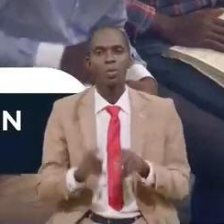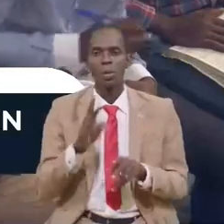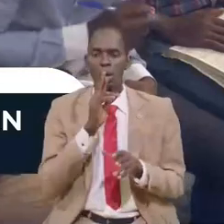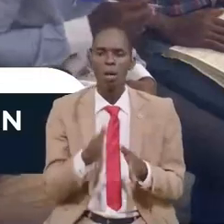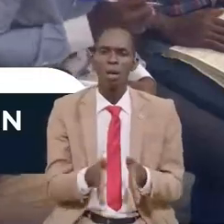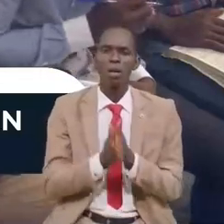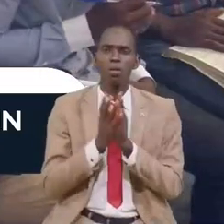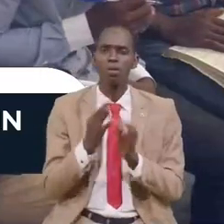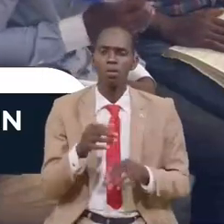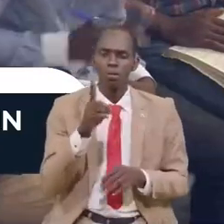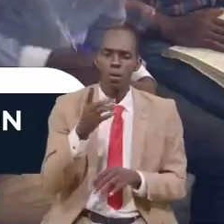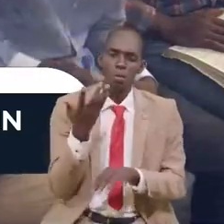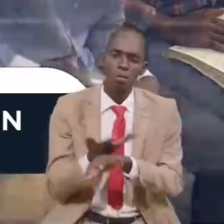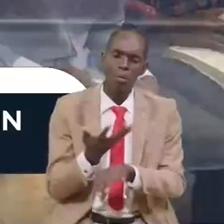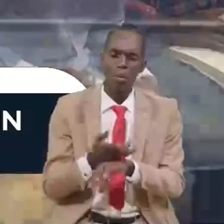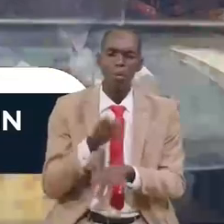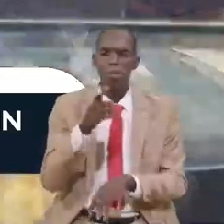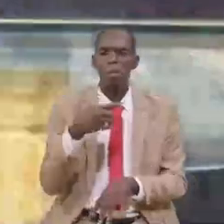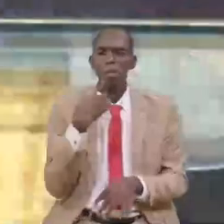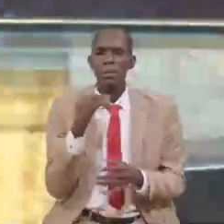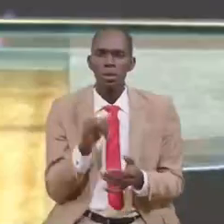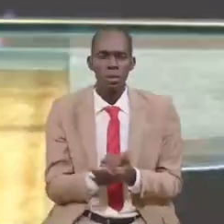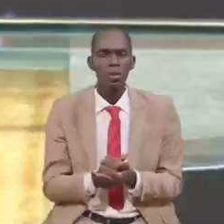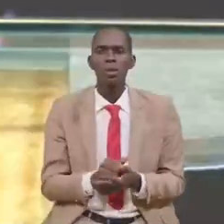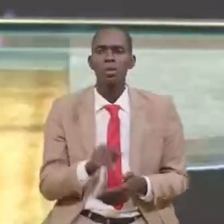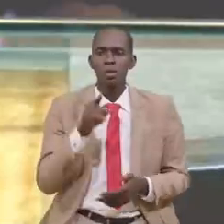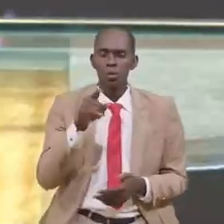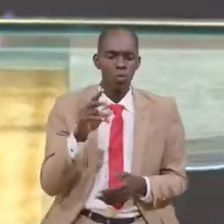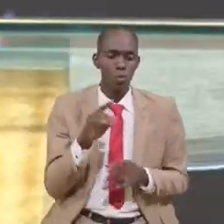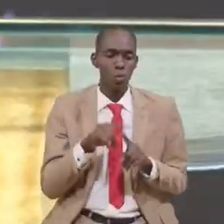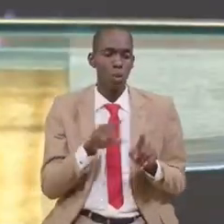immobilisé. Il dit non, et que les gens te cherchent. Non, on doit aller